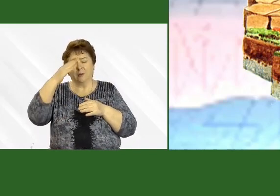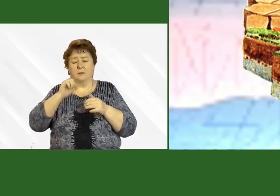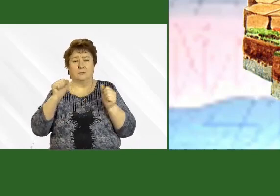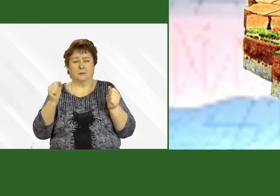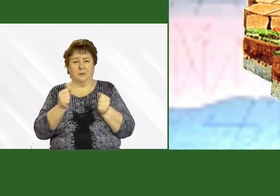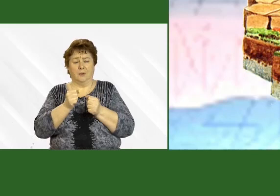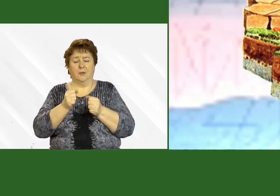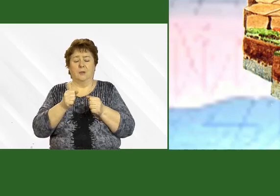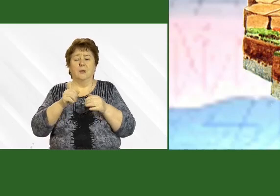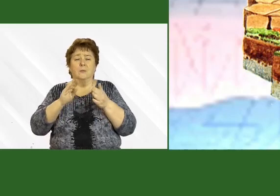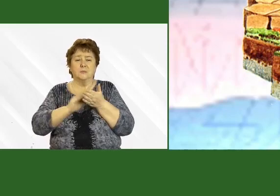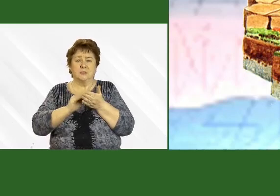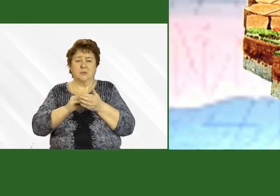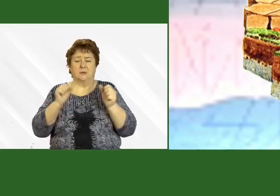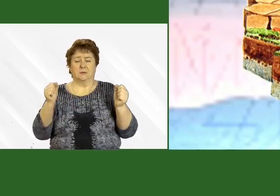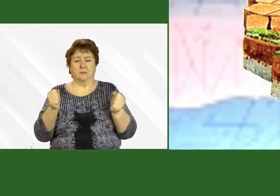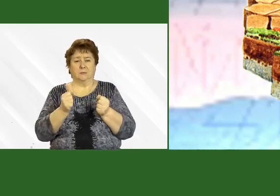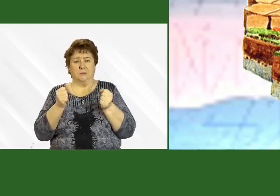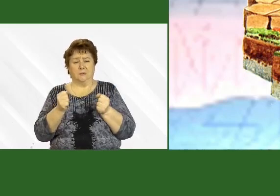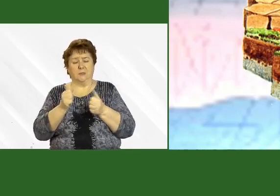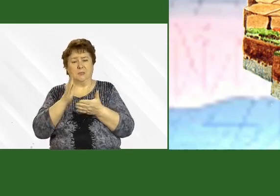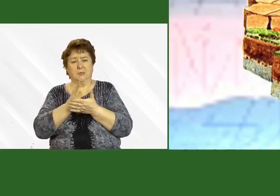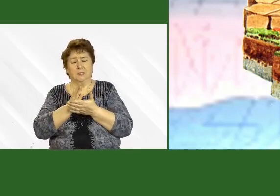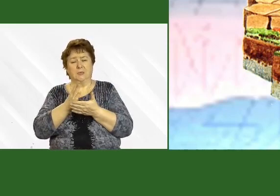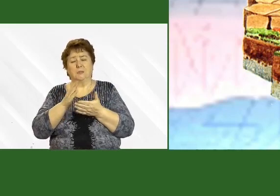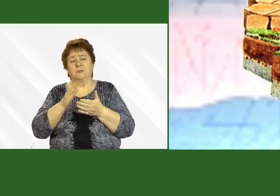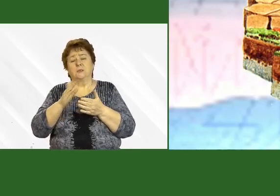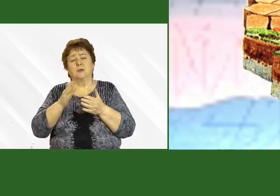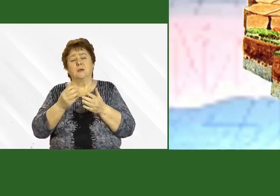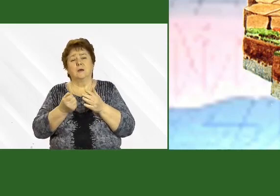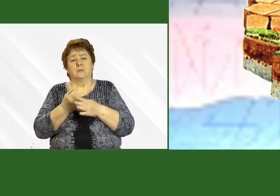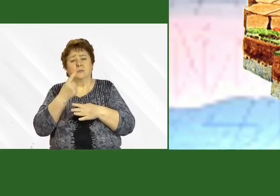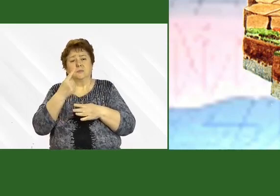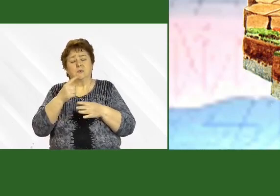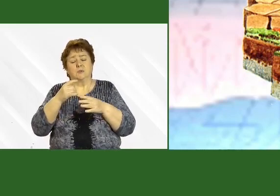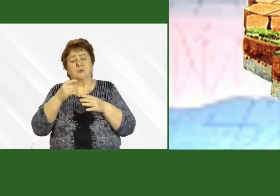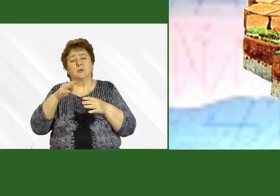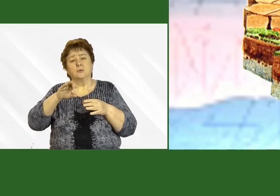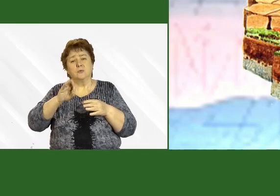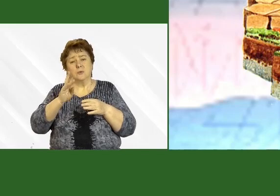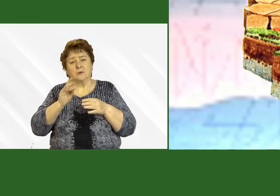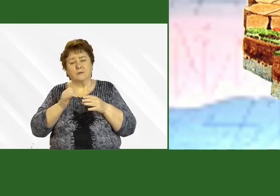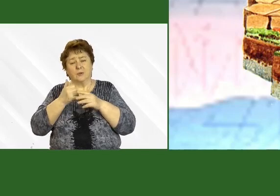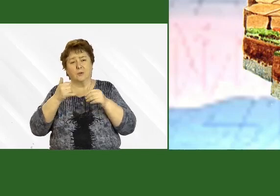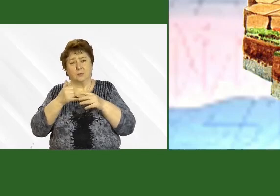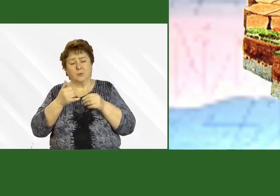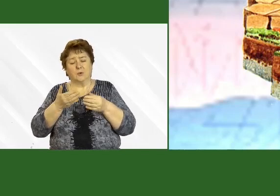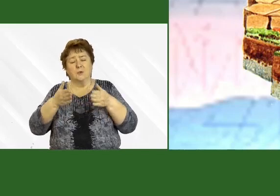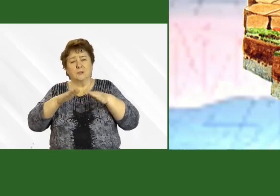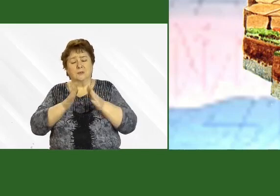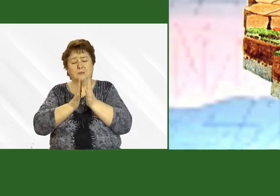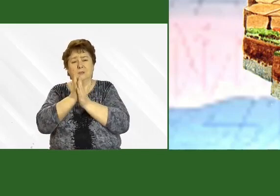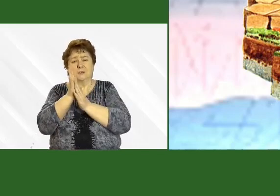многолетней мерзлоты образуются тундровые почвы в которых растительные остатки